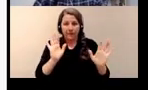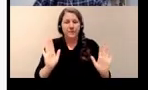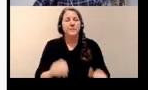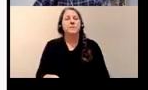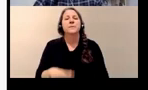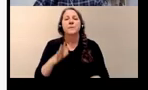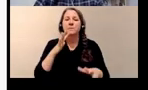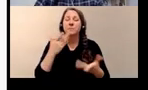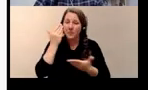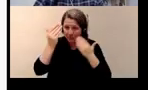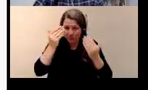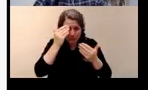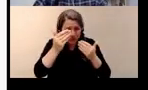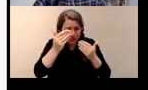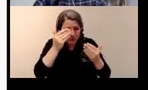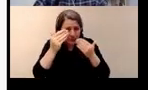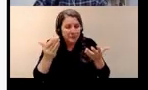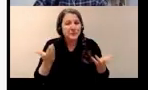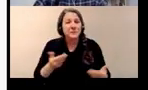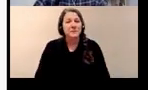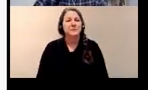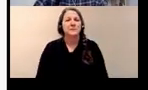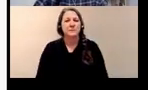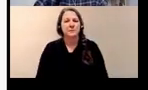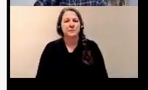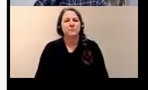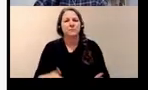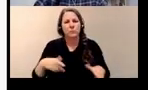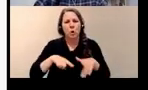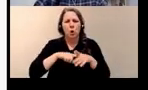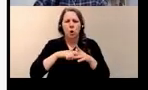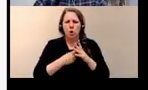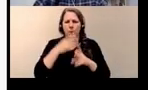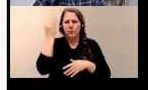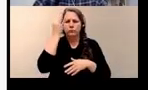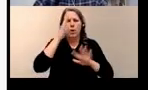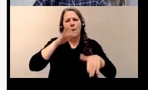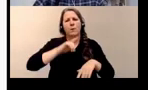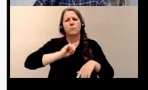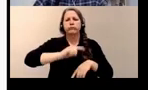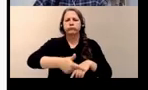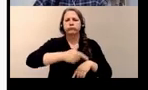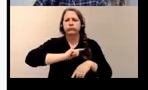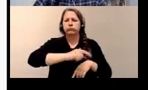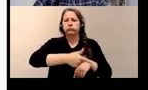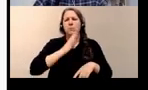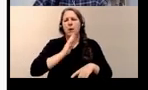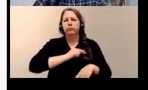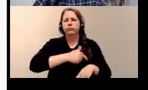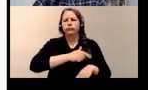Bonjour à toutes et à tous. Je vais commencer à présenter, puis avec Anaïs, on se passera la parole.